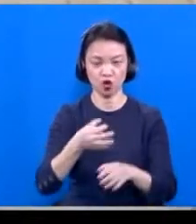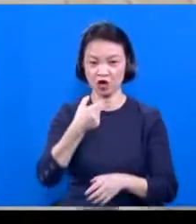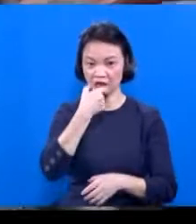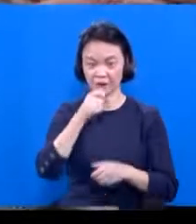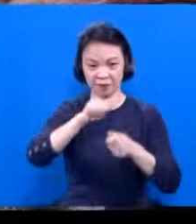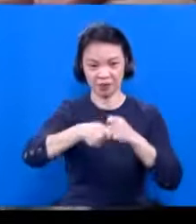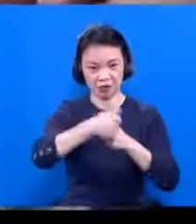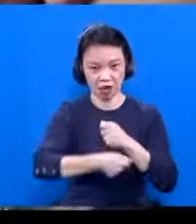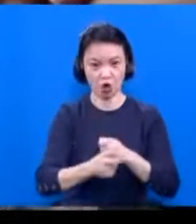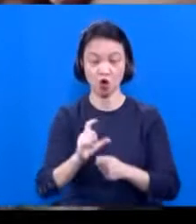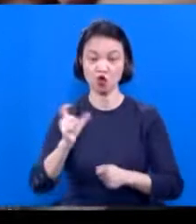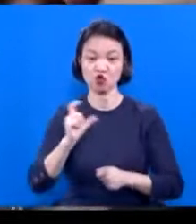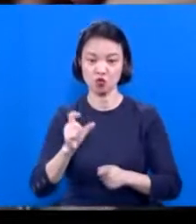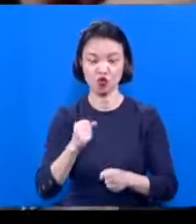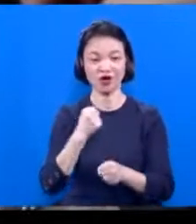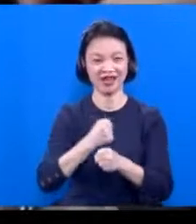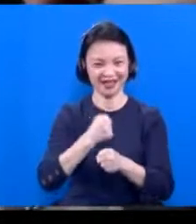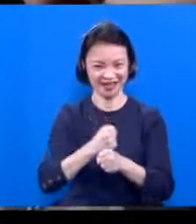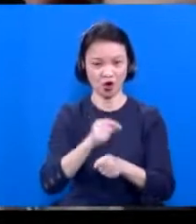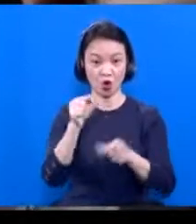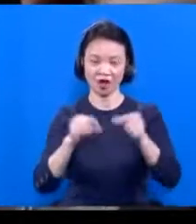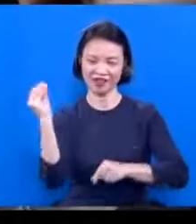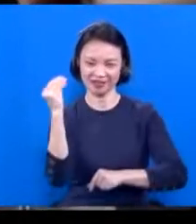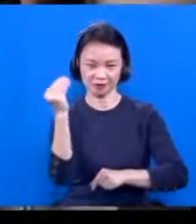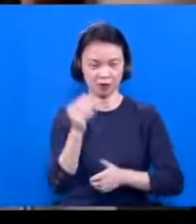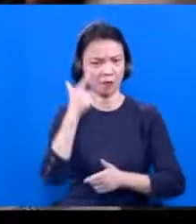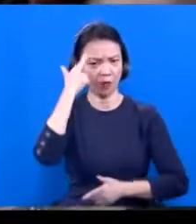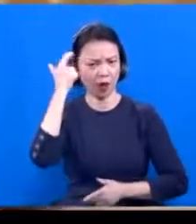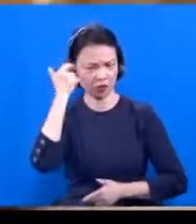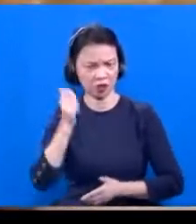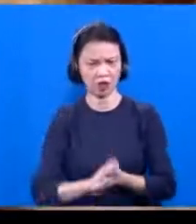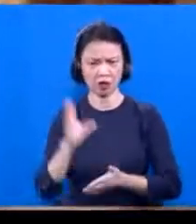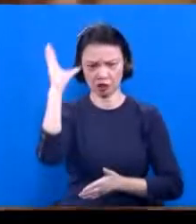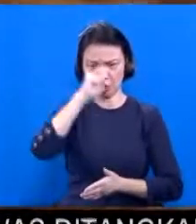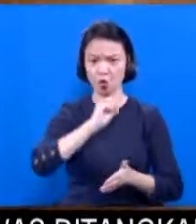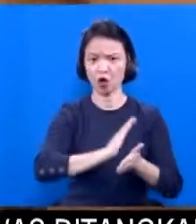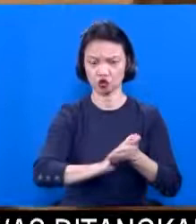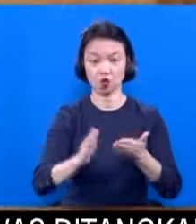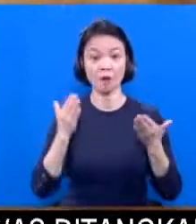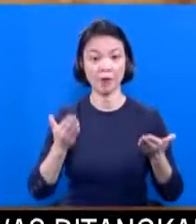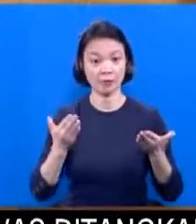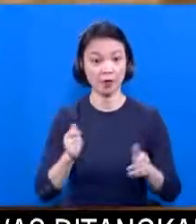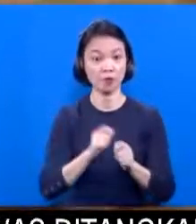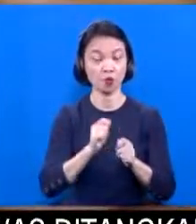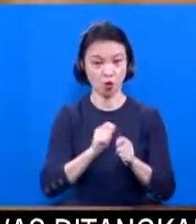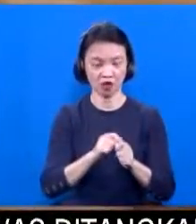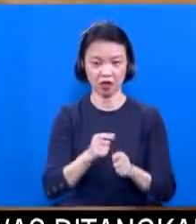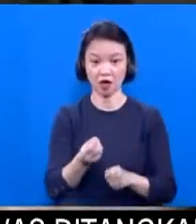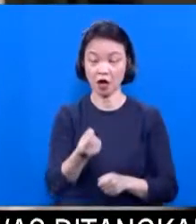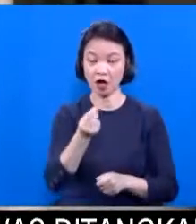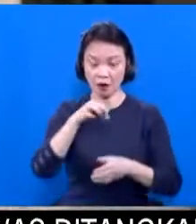kerupuk kendar. Di sini, para pengunjung bisa belajar dan mengetahui langsung bagaimana pembuatan 9 pedesaan